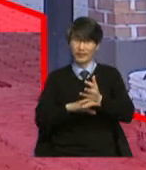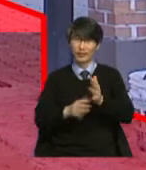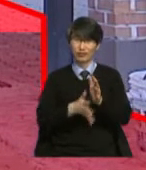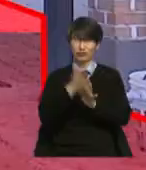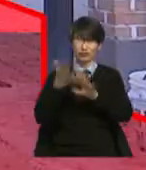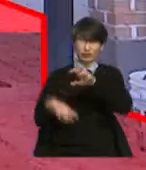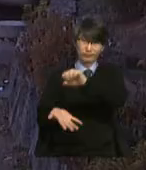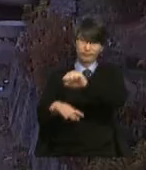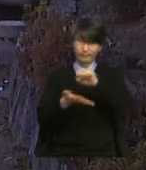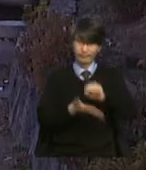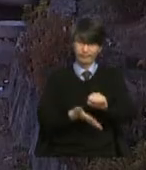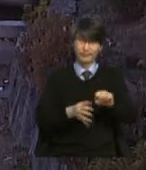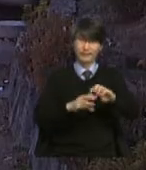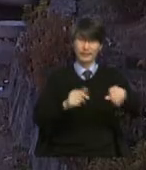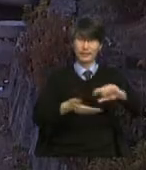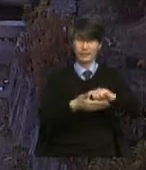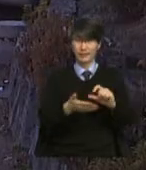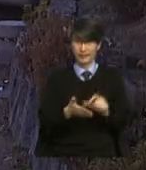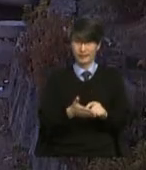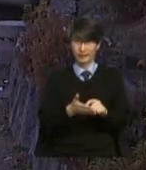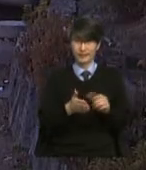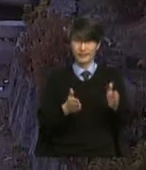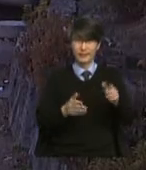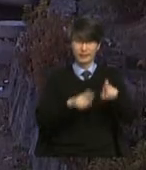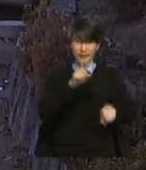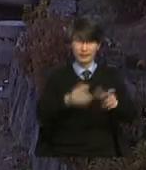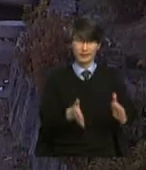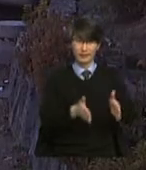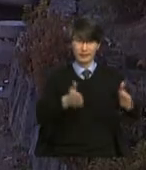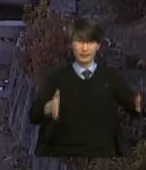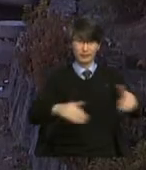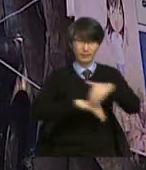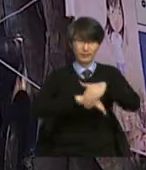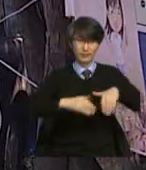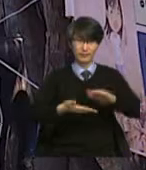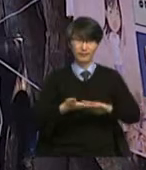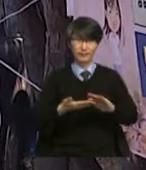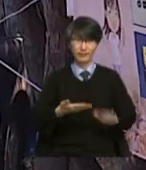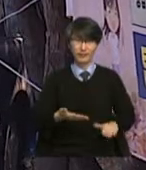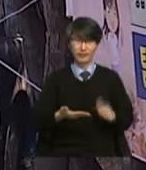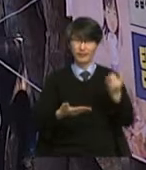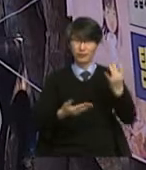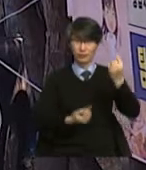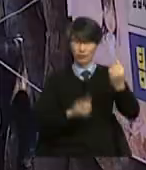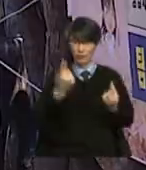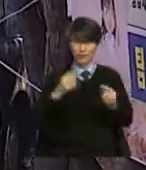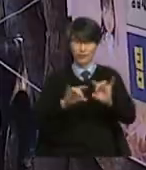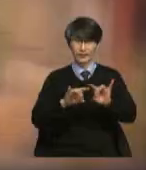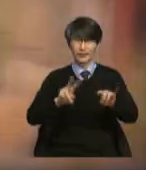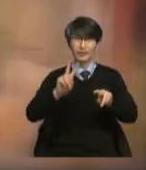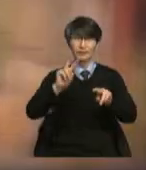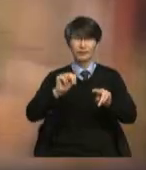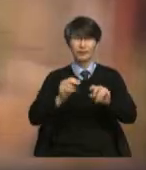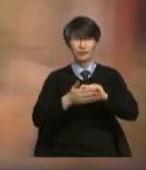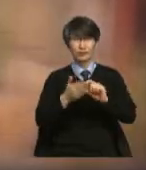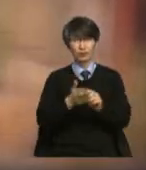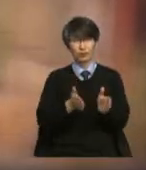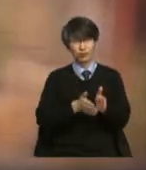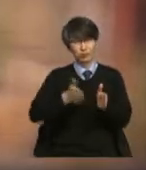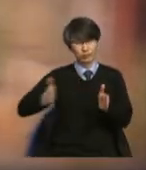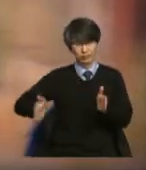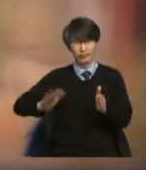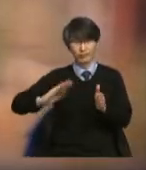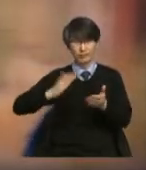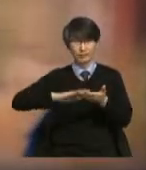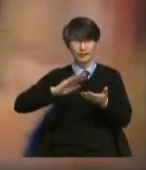편입시키고 편입한 땅만큼 보도와 계단폭을 넓힐 예정입니다. 기존 폭보다 각각 2m가량 확장될